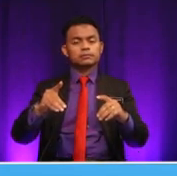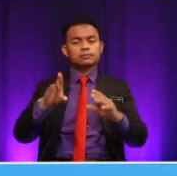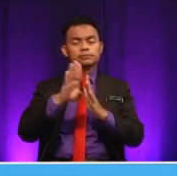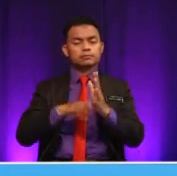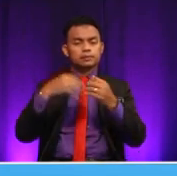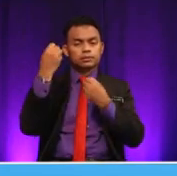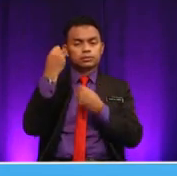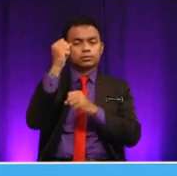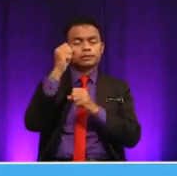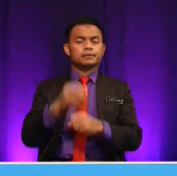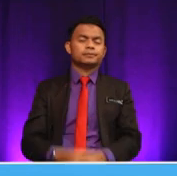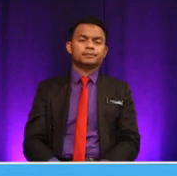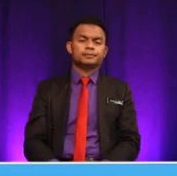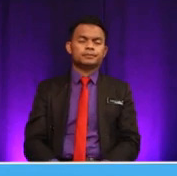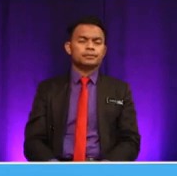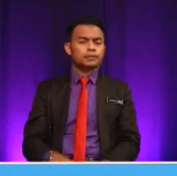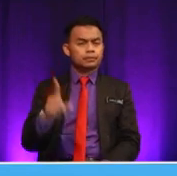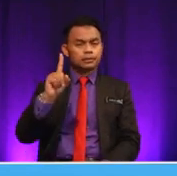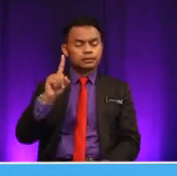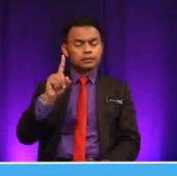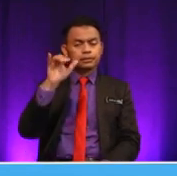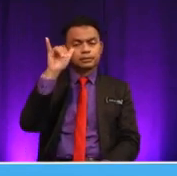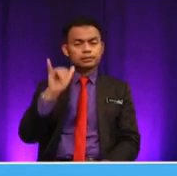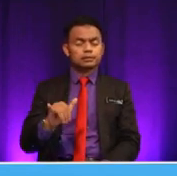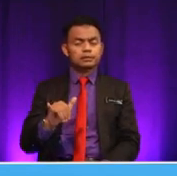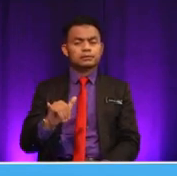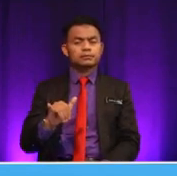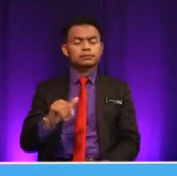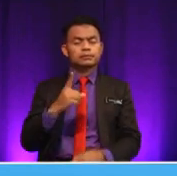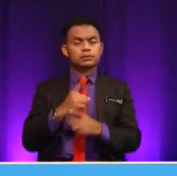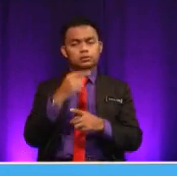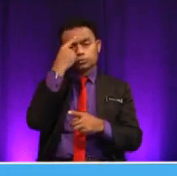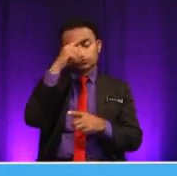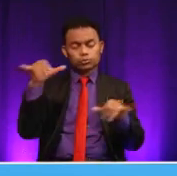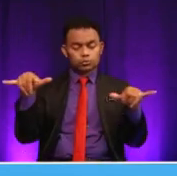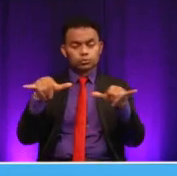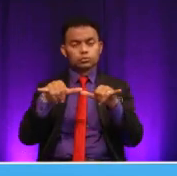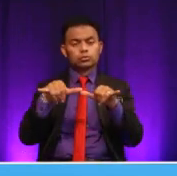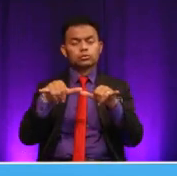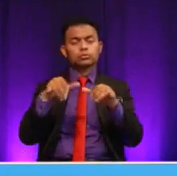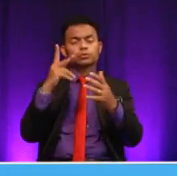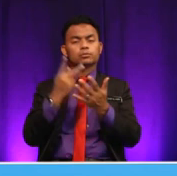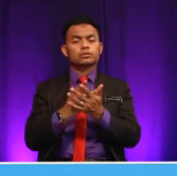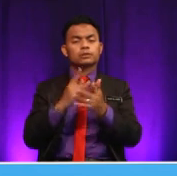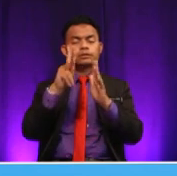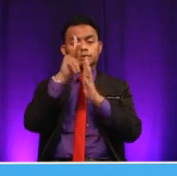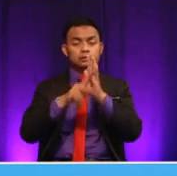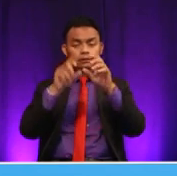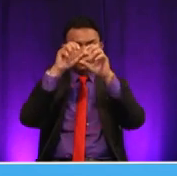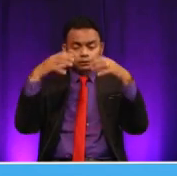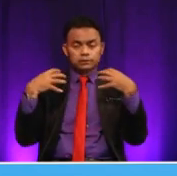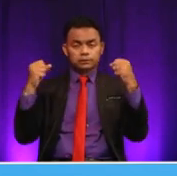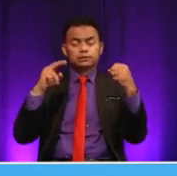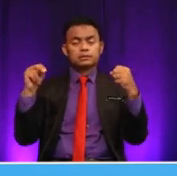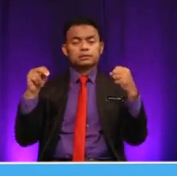Oke jadi manakah pada anak ujian untuk mengukuh Komponen fisikasan fisika berdasarkan kesehatan